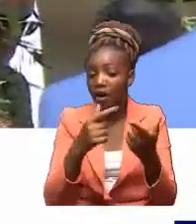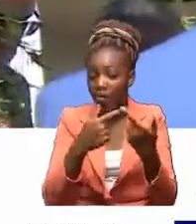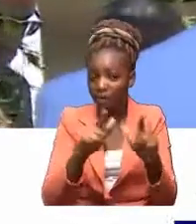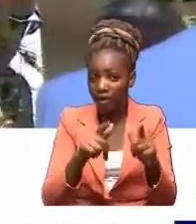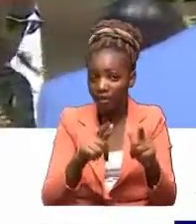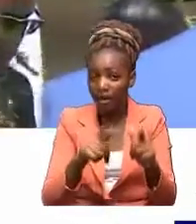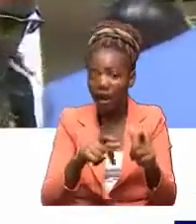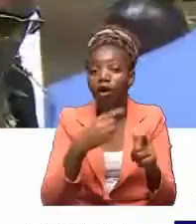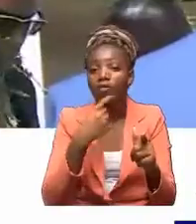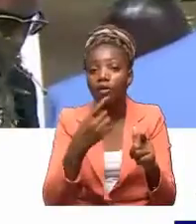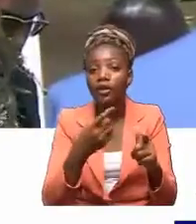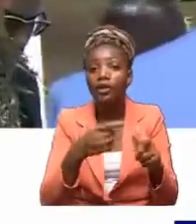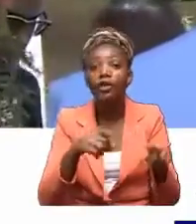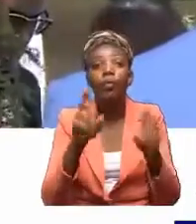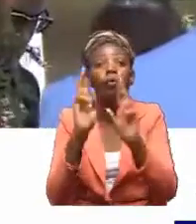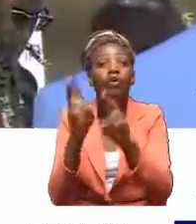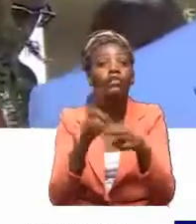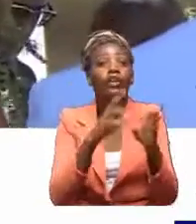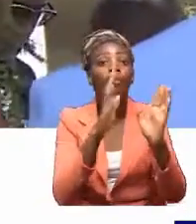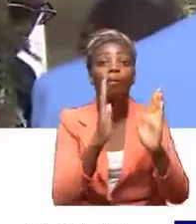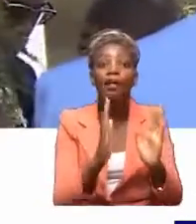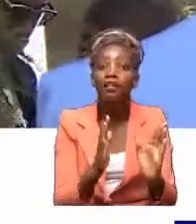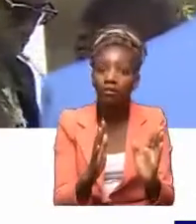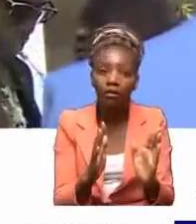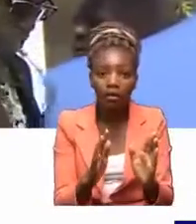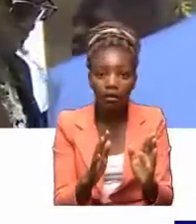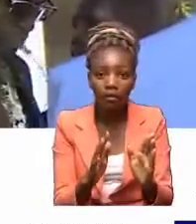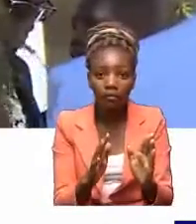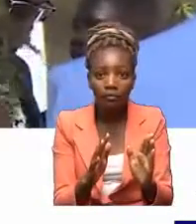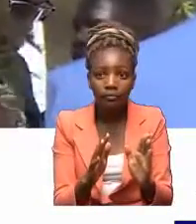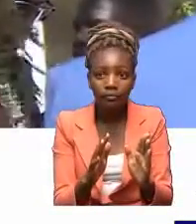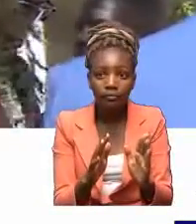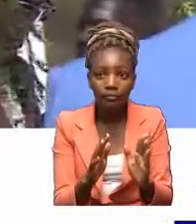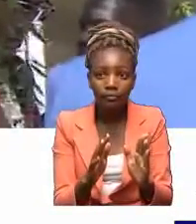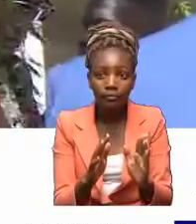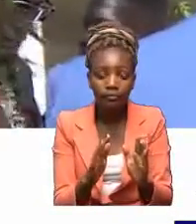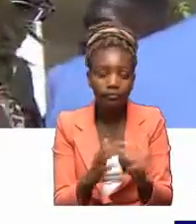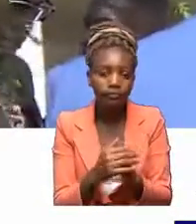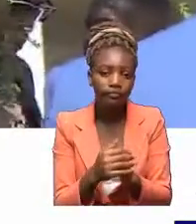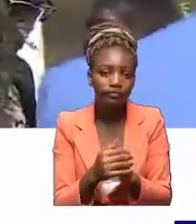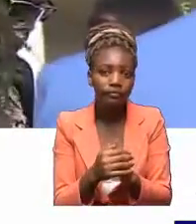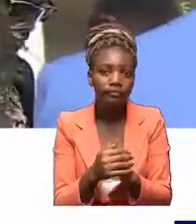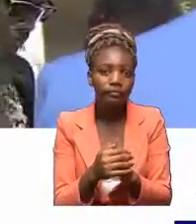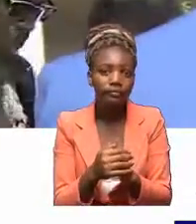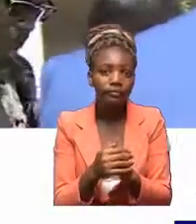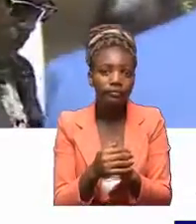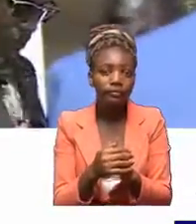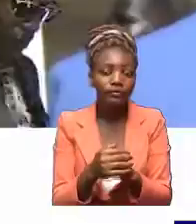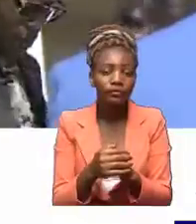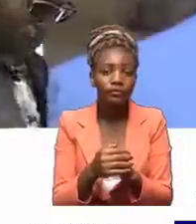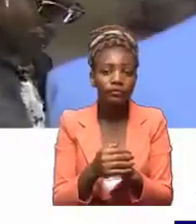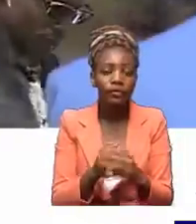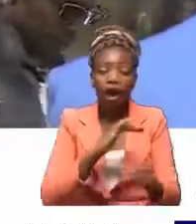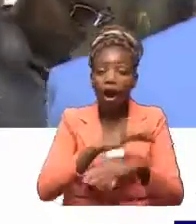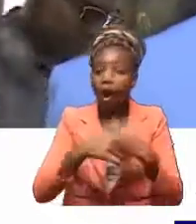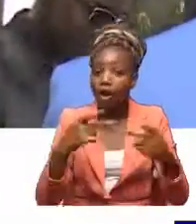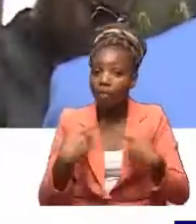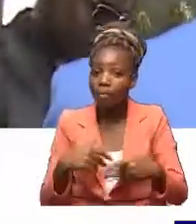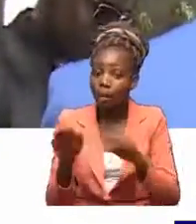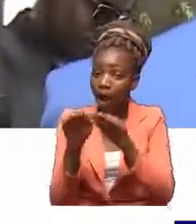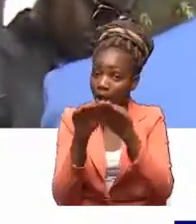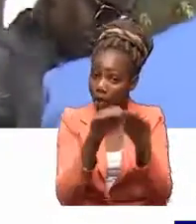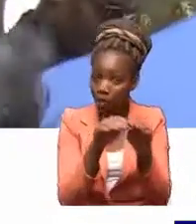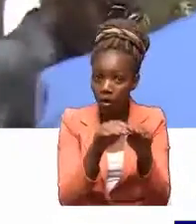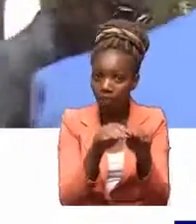a human being like everybody else. I mean, you cannot be perfect. Hakuna malaika tunamchagua dunia hii. Sisi binadamu